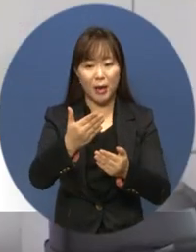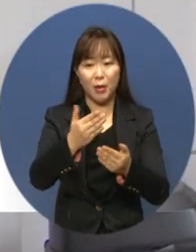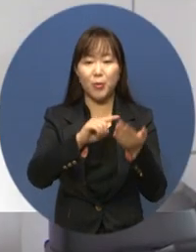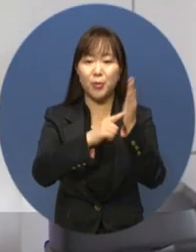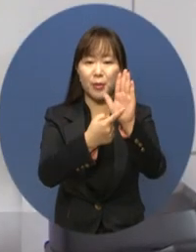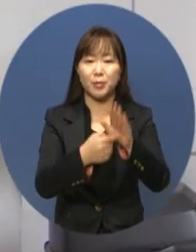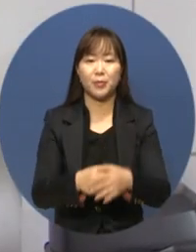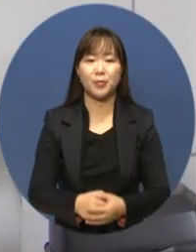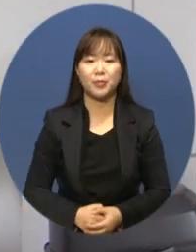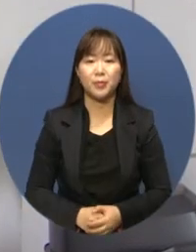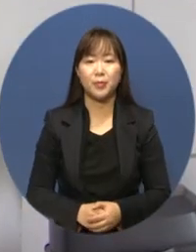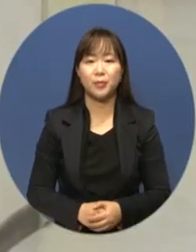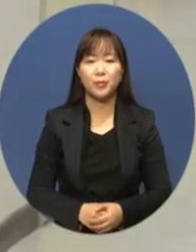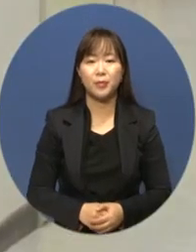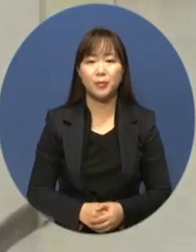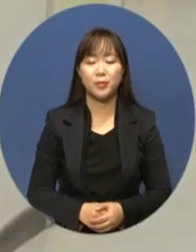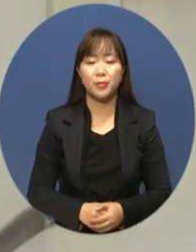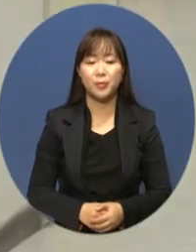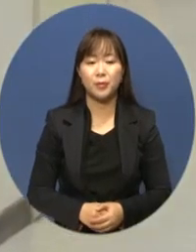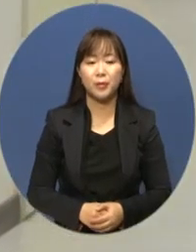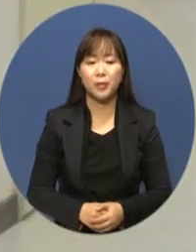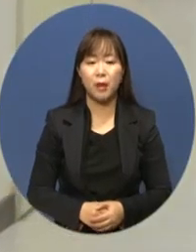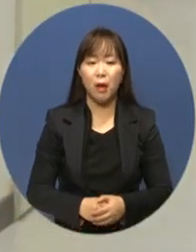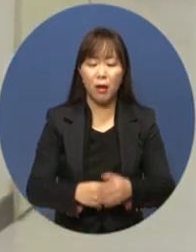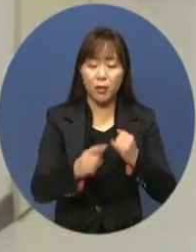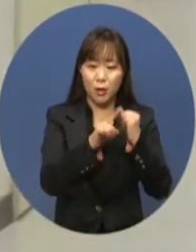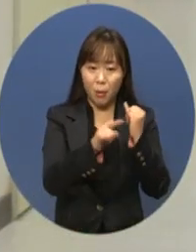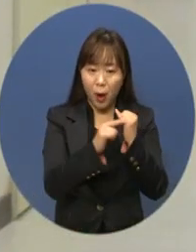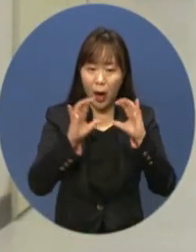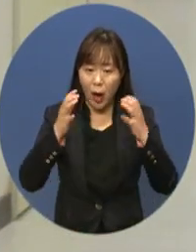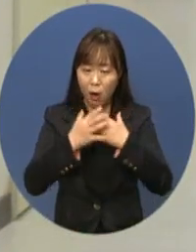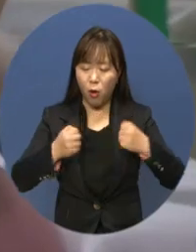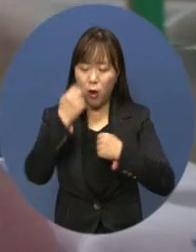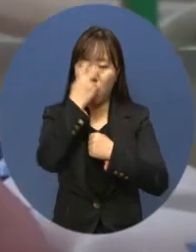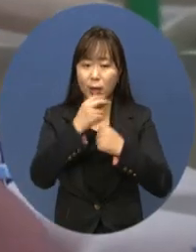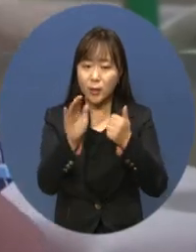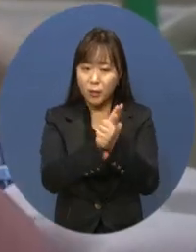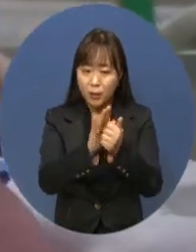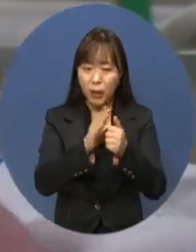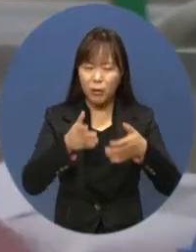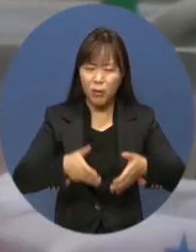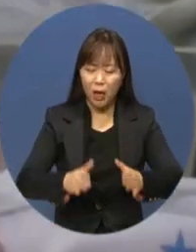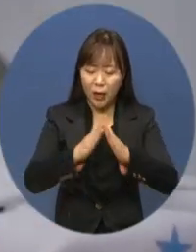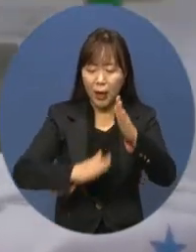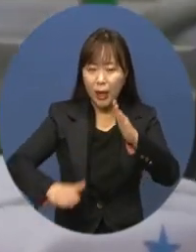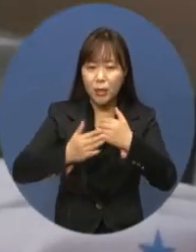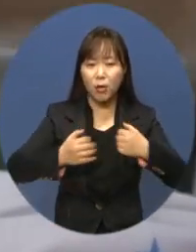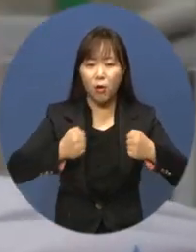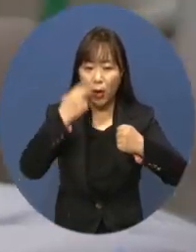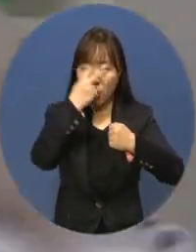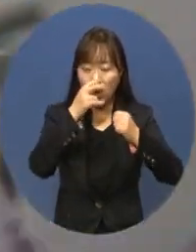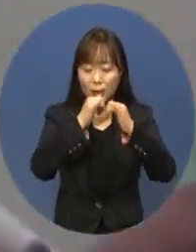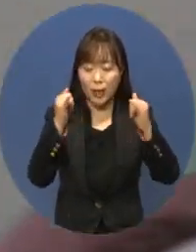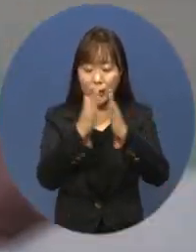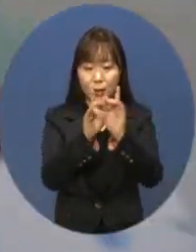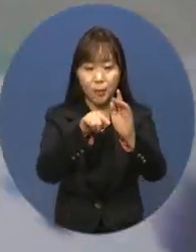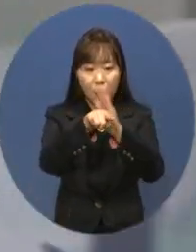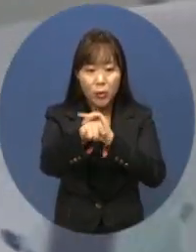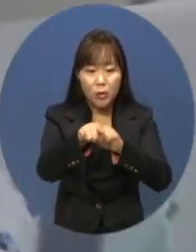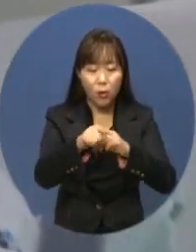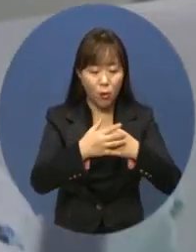된다고 밝혔습니다. 산모 신생아 건강관리 서비스는 출산 가정에 건강관리사가 방문해